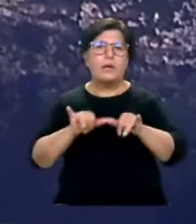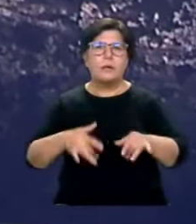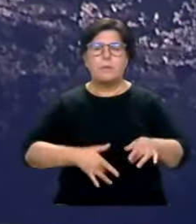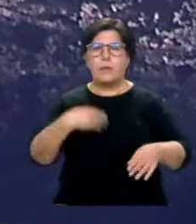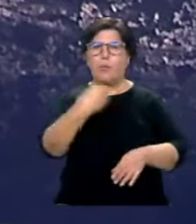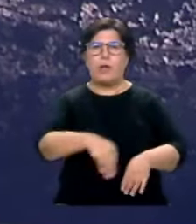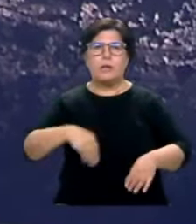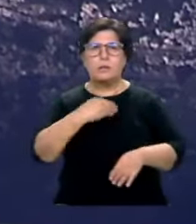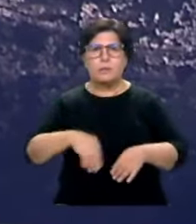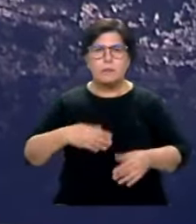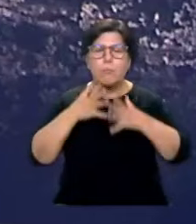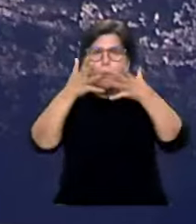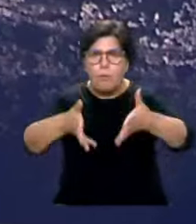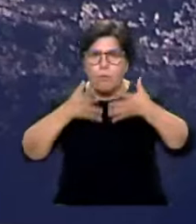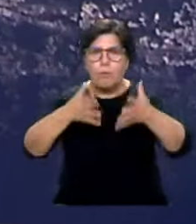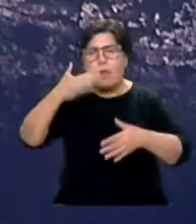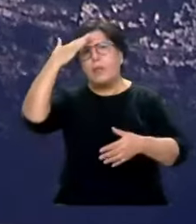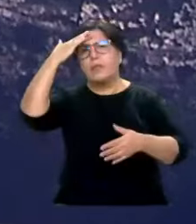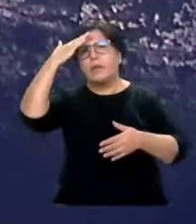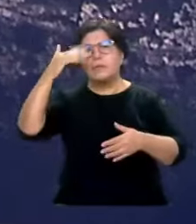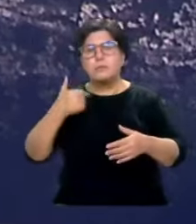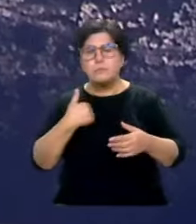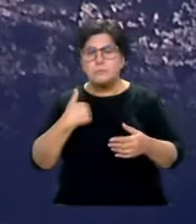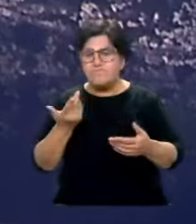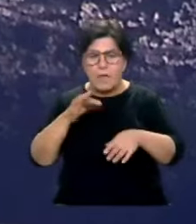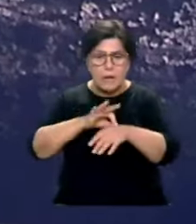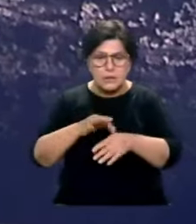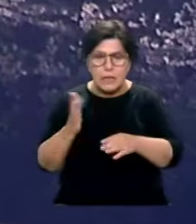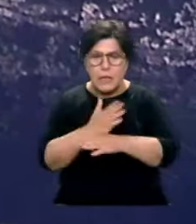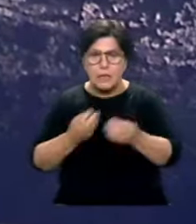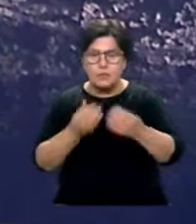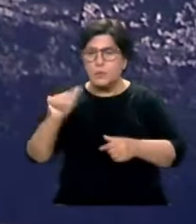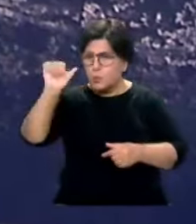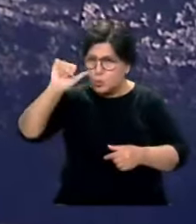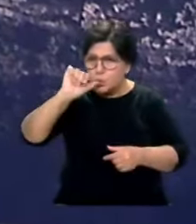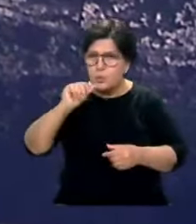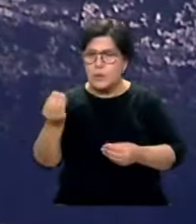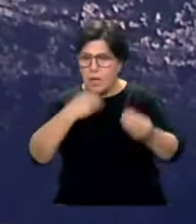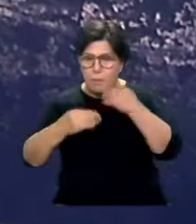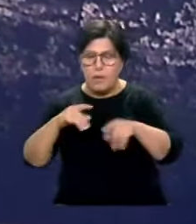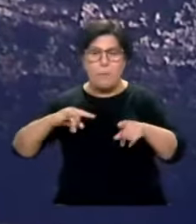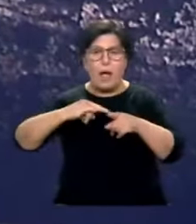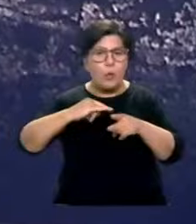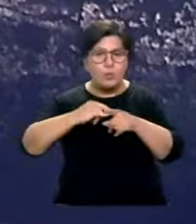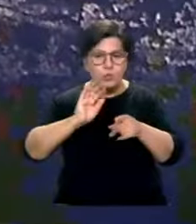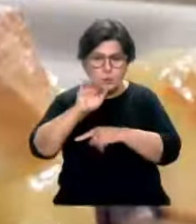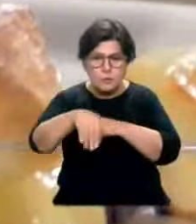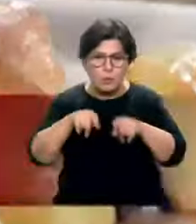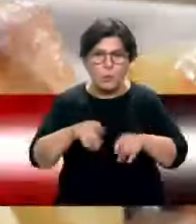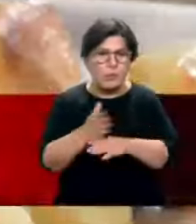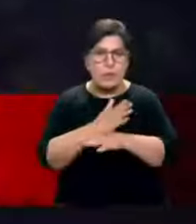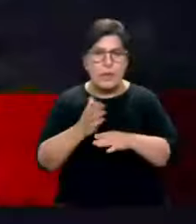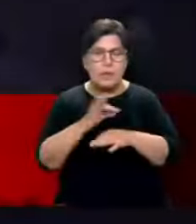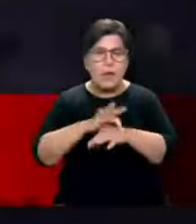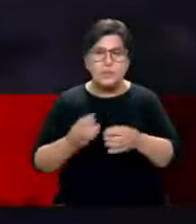kusma, ateş. Peki bizi ne hasta ediyor? Yediğimiz yemek mi, içtiğimiz su mu, yoksa girdiğimiz havuz mu?